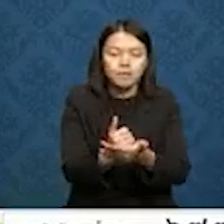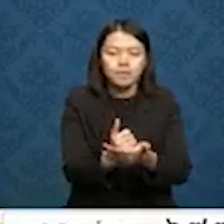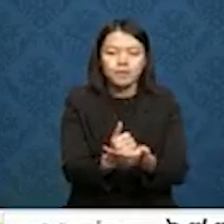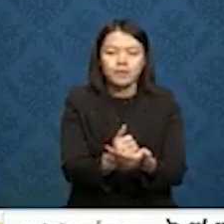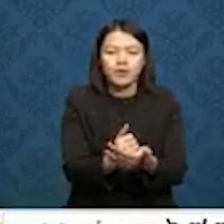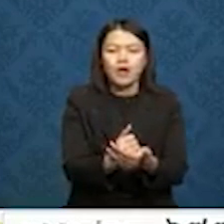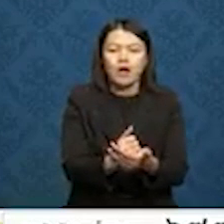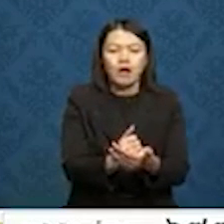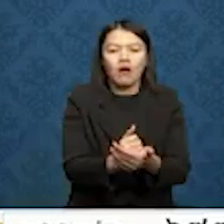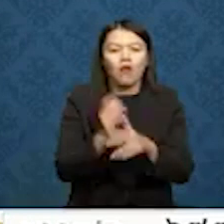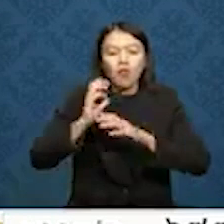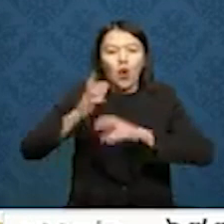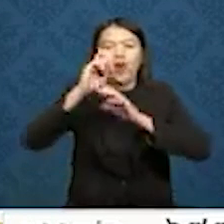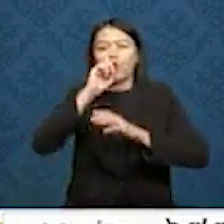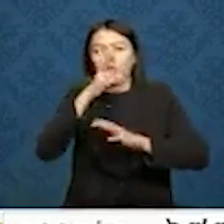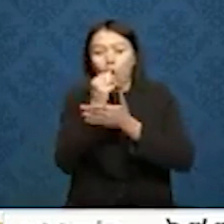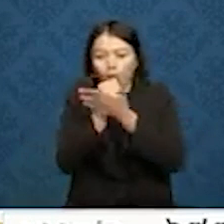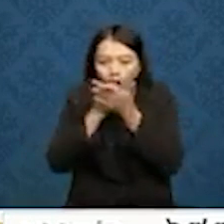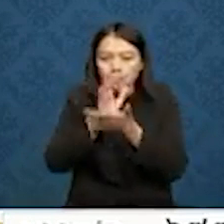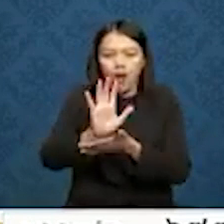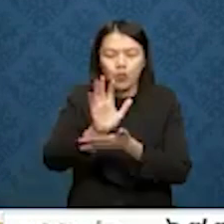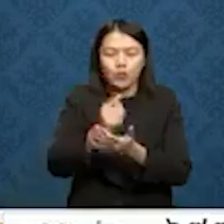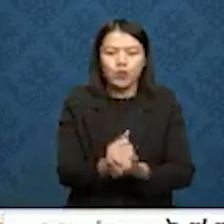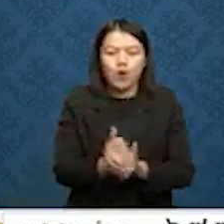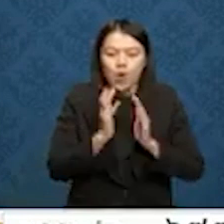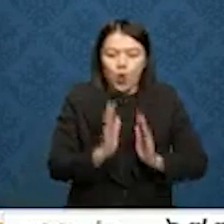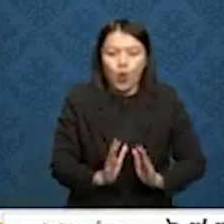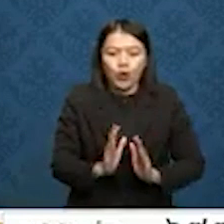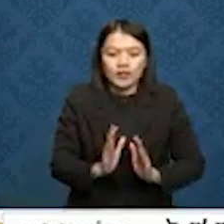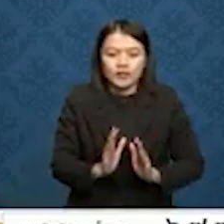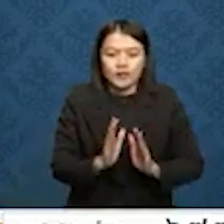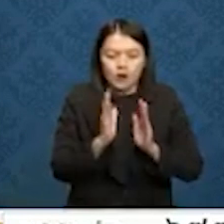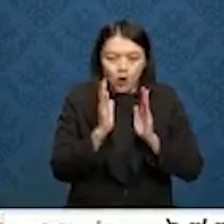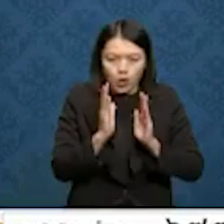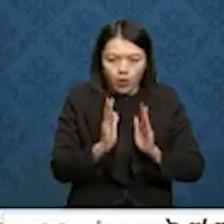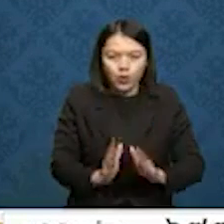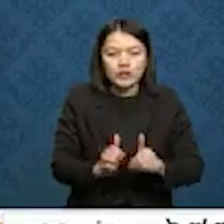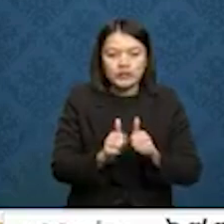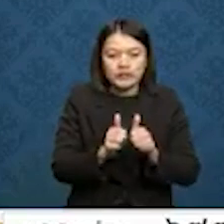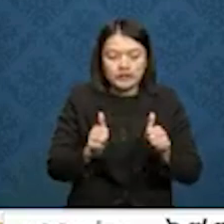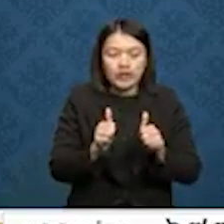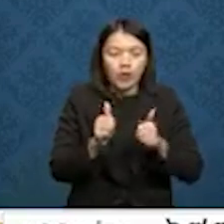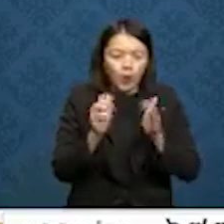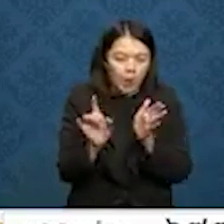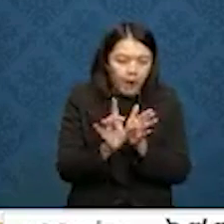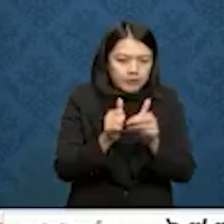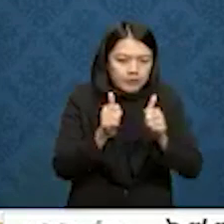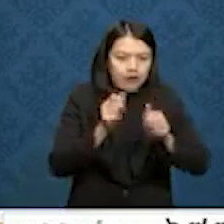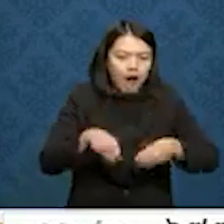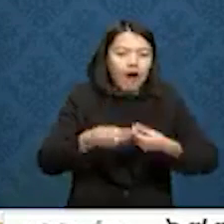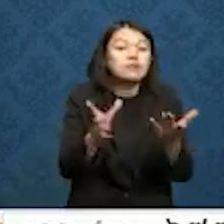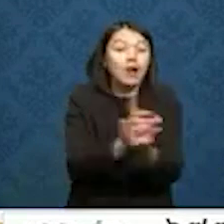ให้กลับไปสู่วงจรยาเสพติดอีกเพื่อคืนคนเพื่อคุเพื่อคืนคนคุณภาพกลับ